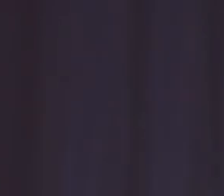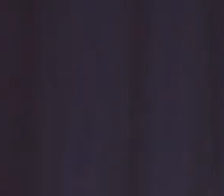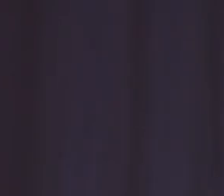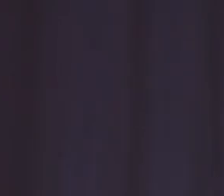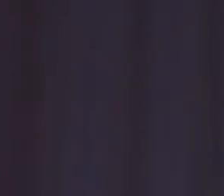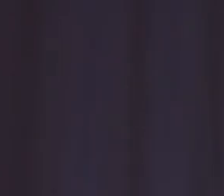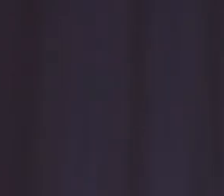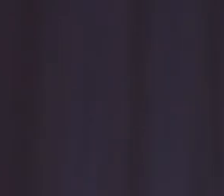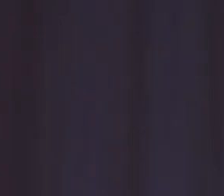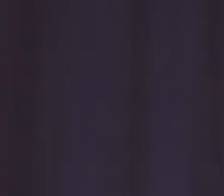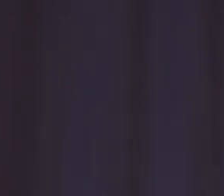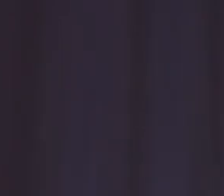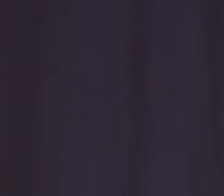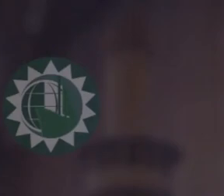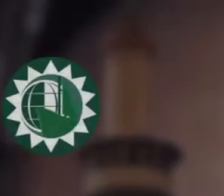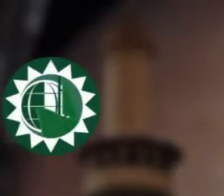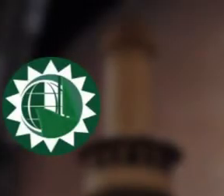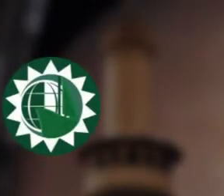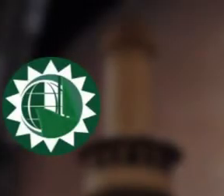الطاهرين.